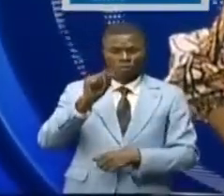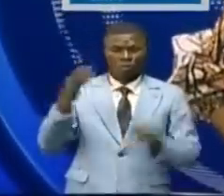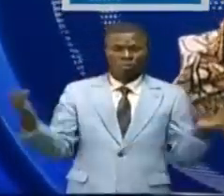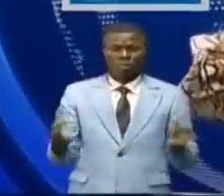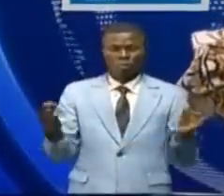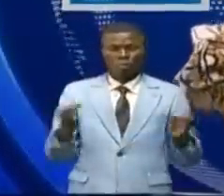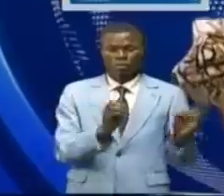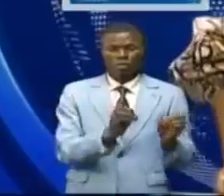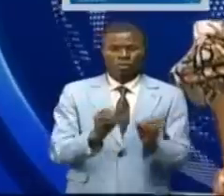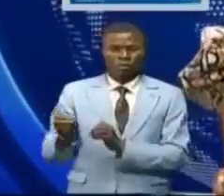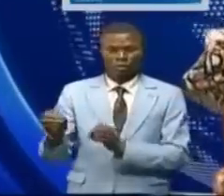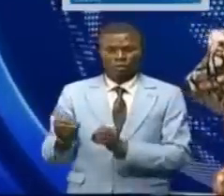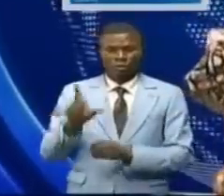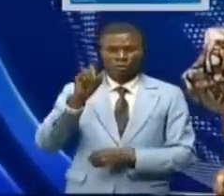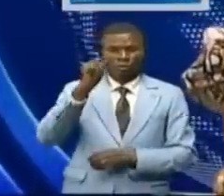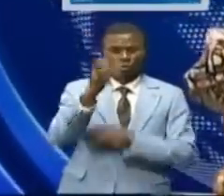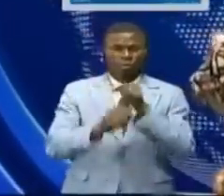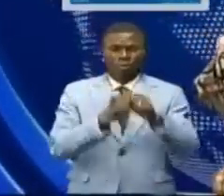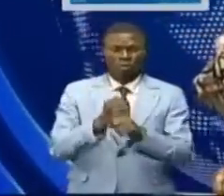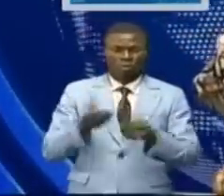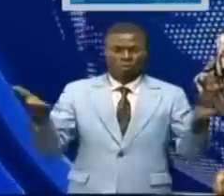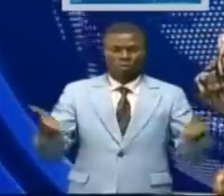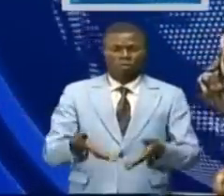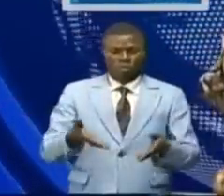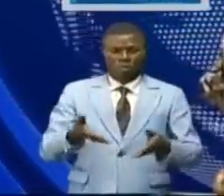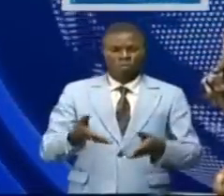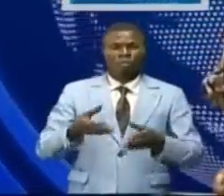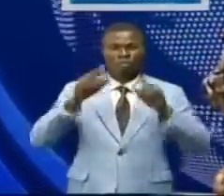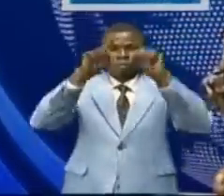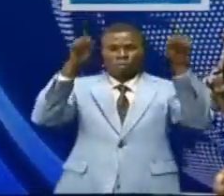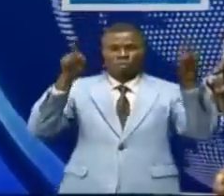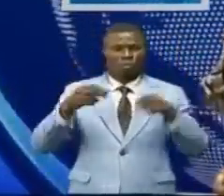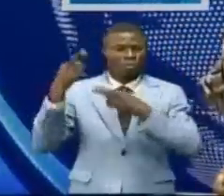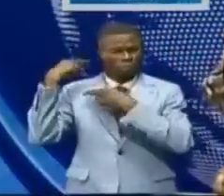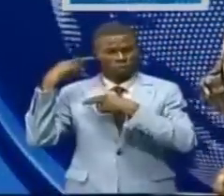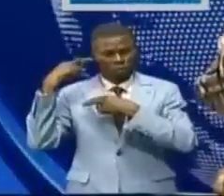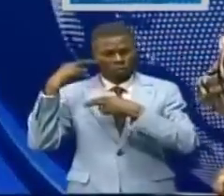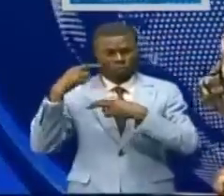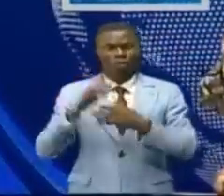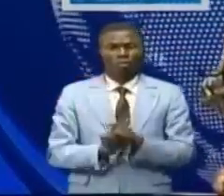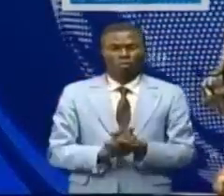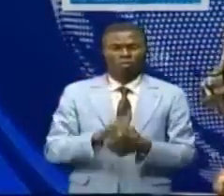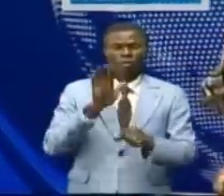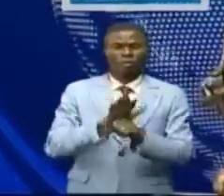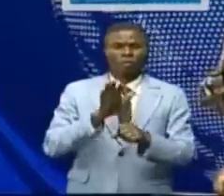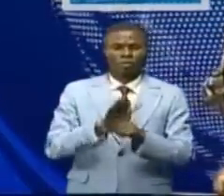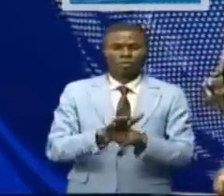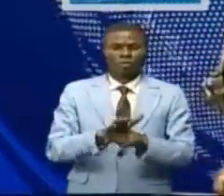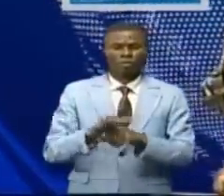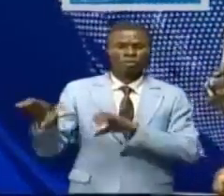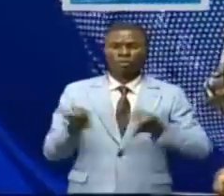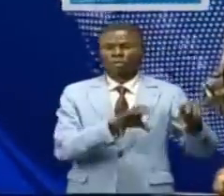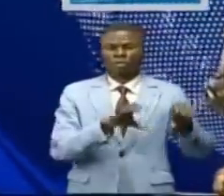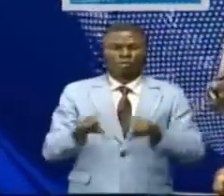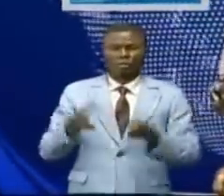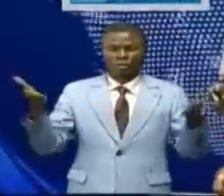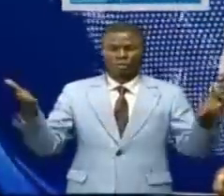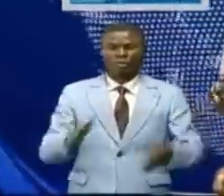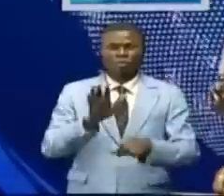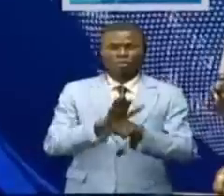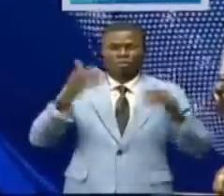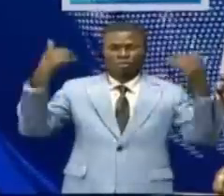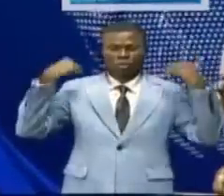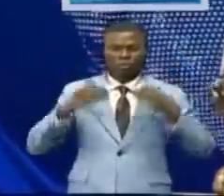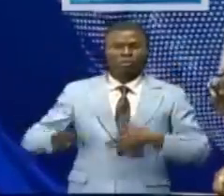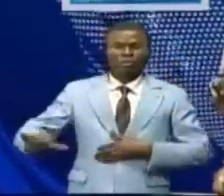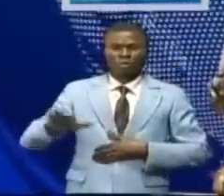festivités marquant le 20 ans d'existence de cette radio d'information ont été sanctionnées par plusieurs manifestations en présence des diverses autorités